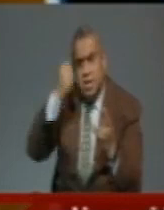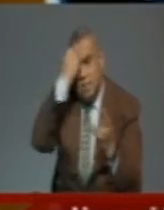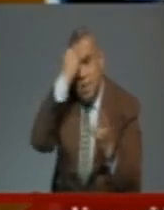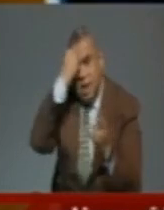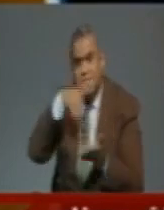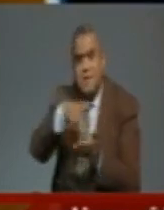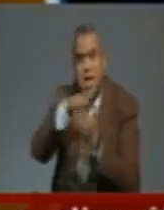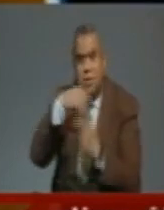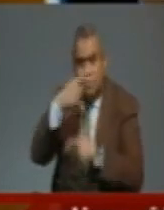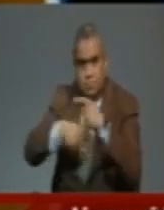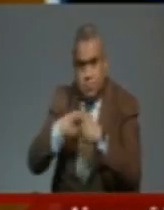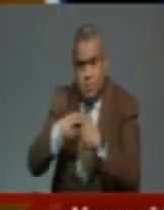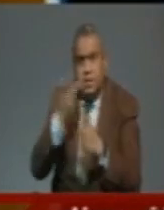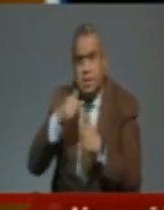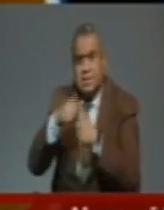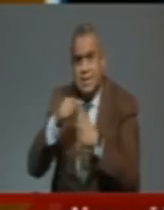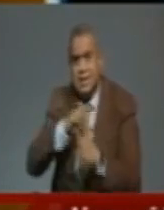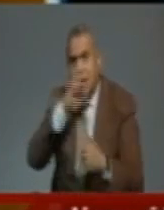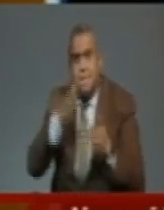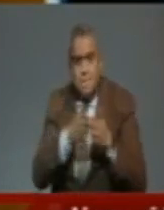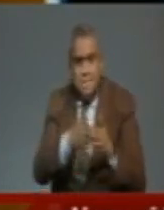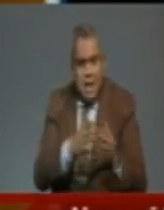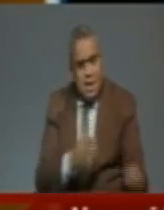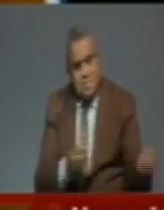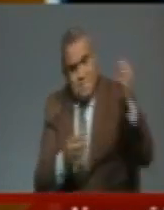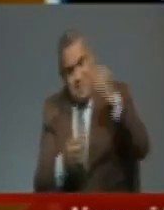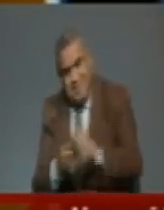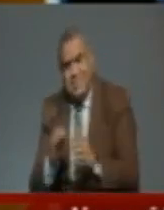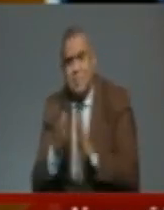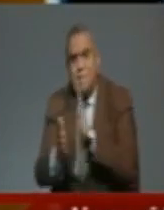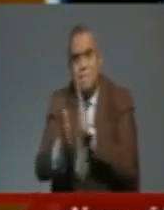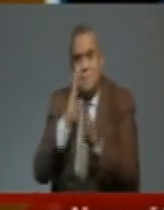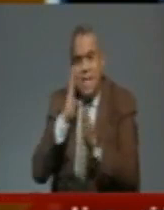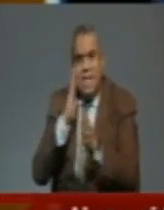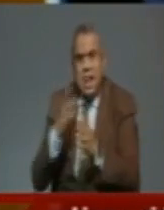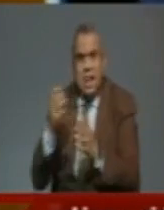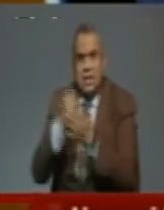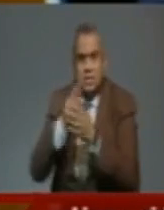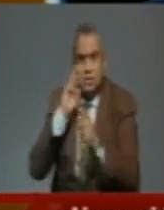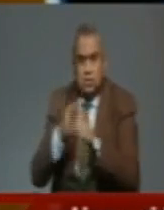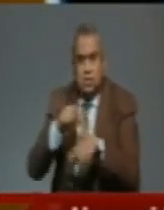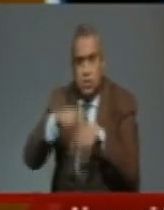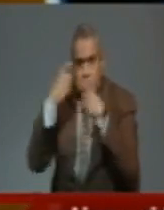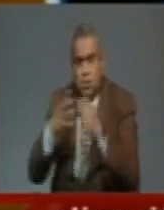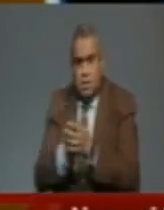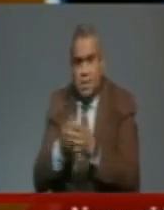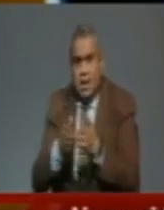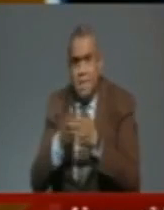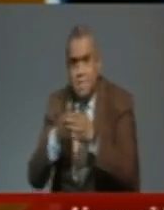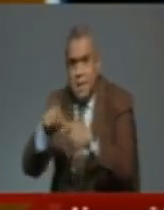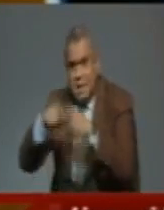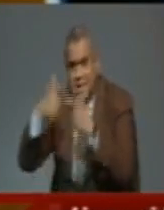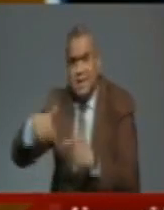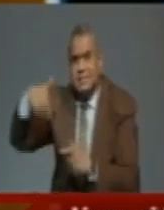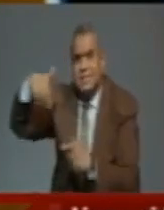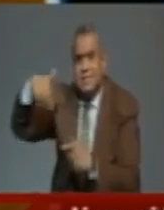وتكمل رحلتها وتيجي مركب ثانيه تاخد دول او الحاويات دي تدخل دلوقتي زي ما حضرتك هتشوف دلوقتي تروح الميناء الجاف في 6 اكتوبر